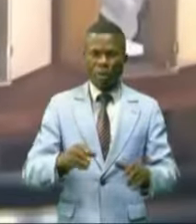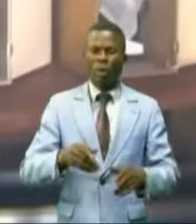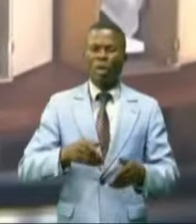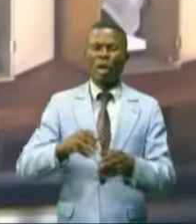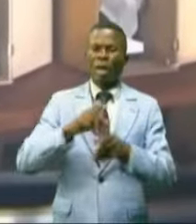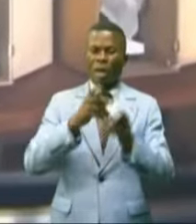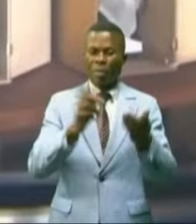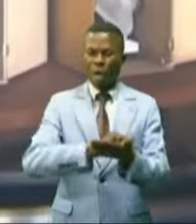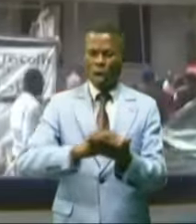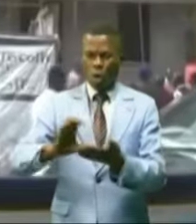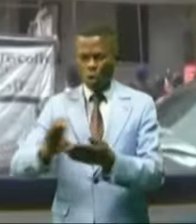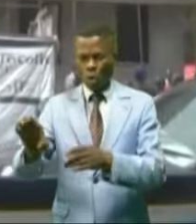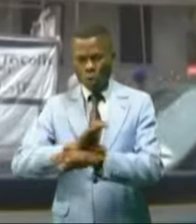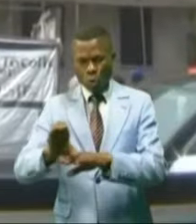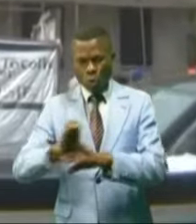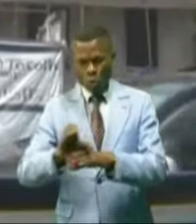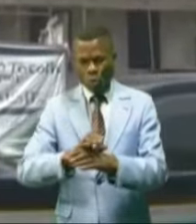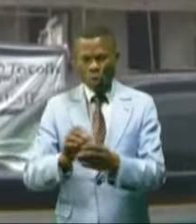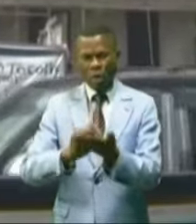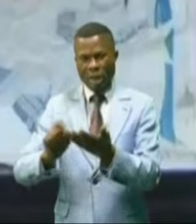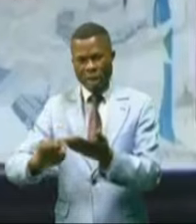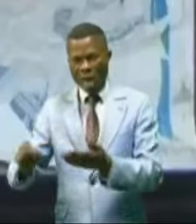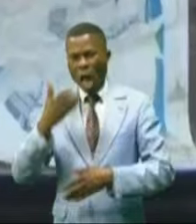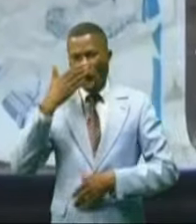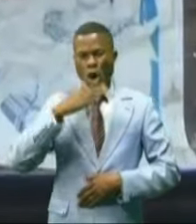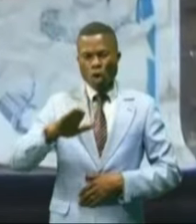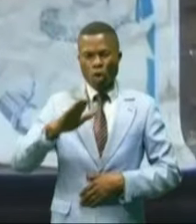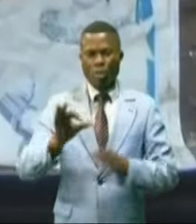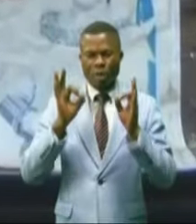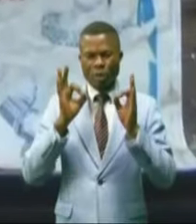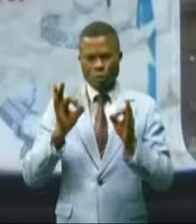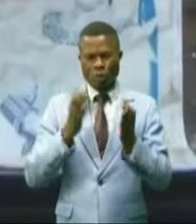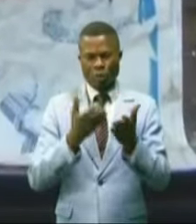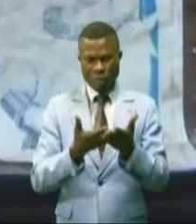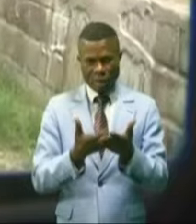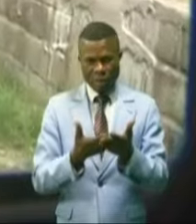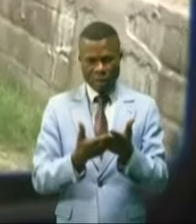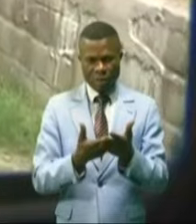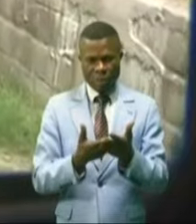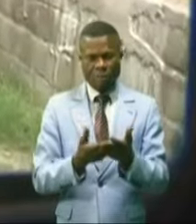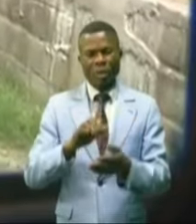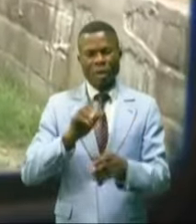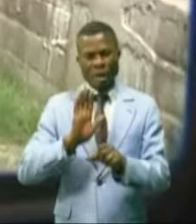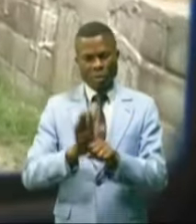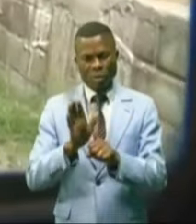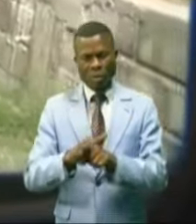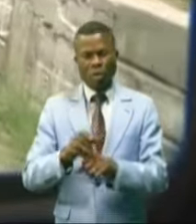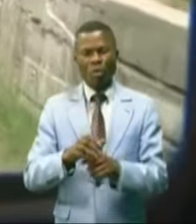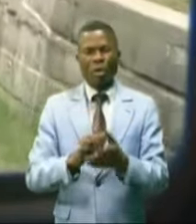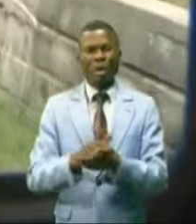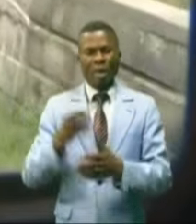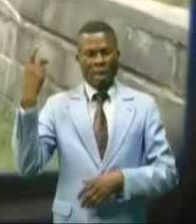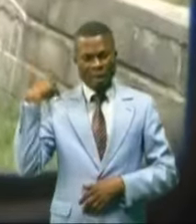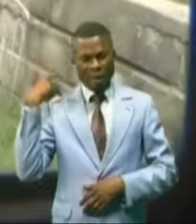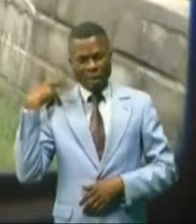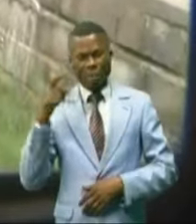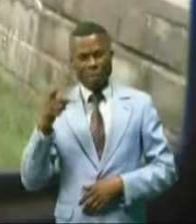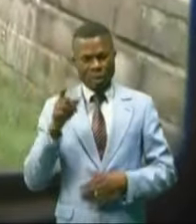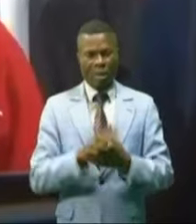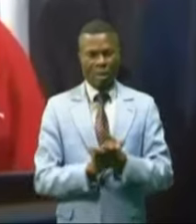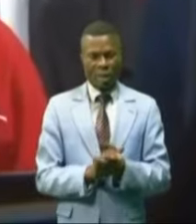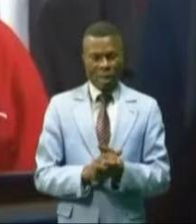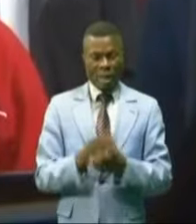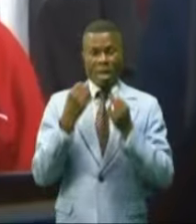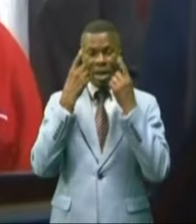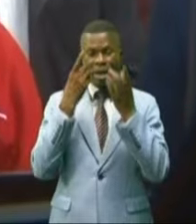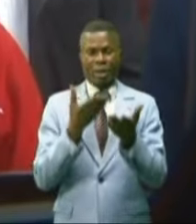cours, laboratoire moderne, l'hôpital moderne Mama Denise Nakeru Tshisekedi et autres. Honorable Trésor Limengo, Ikolonga livre ici ses